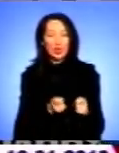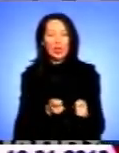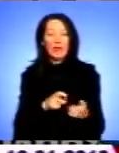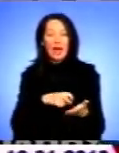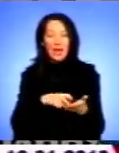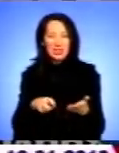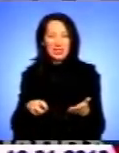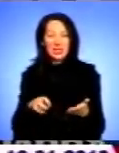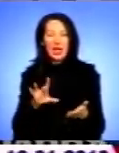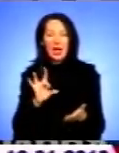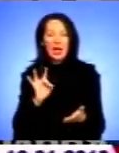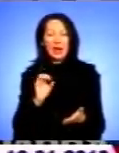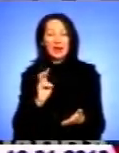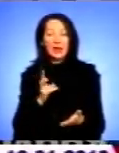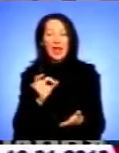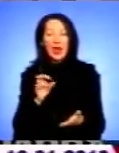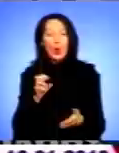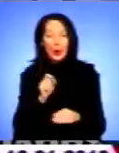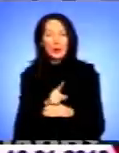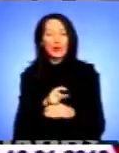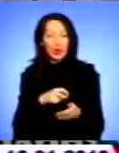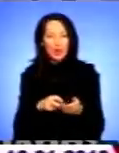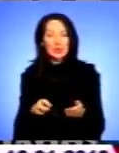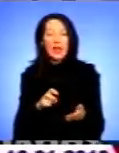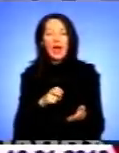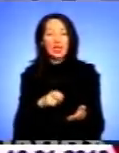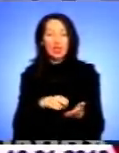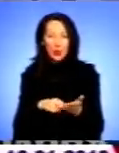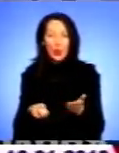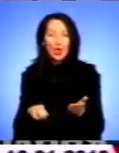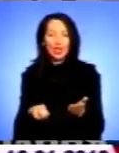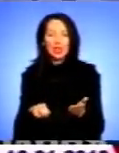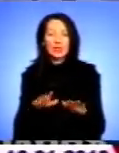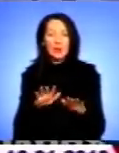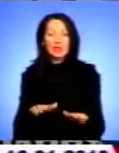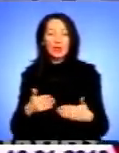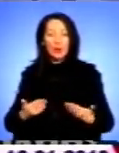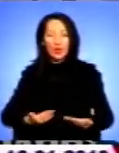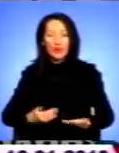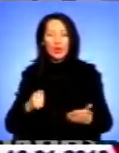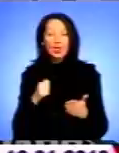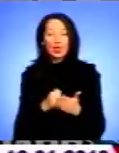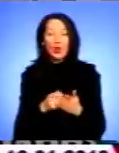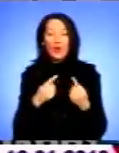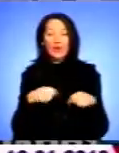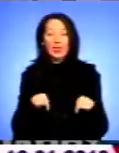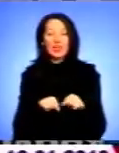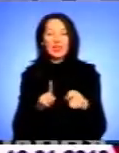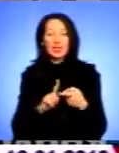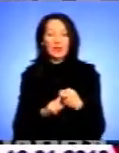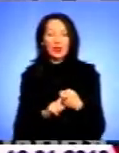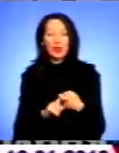листа, рекомендованого листа з пошти, скажімо, за місцем проживання до відділення зв'язку